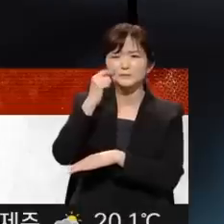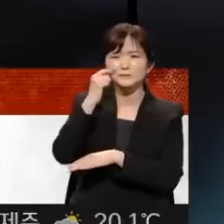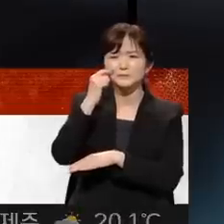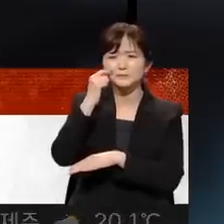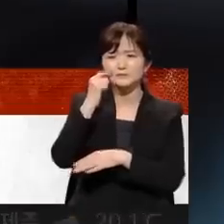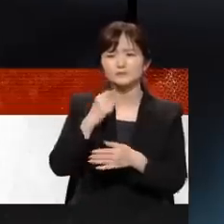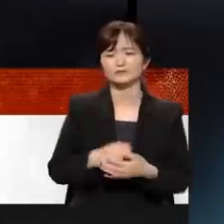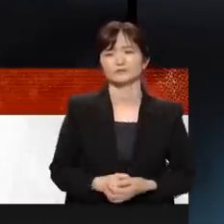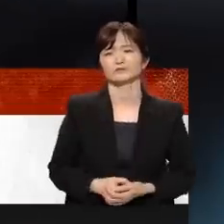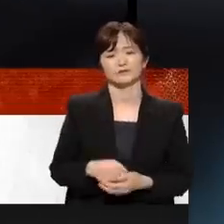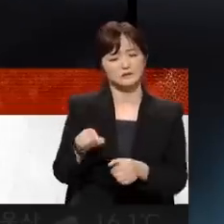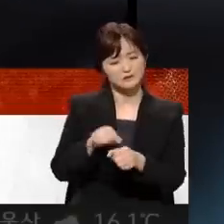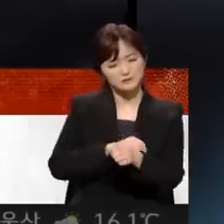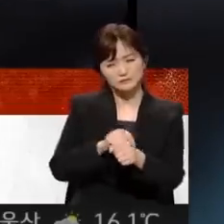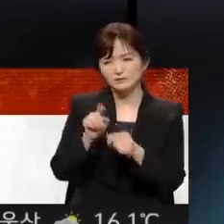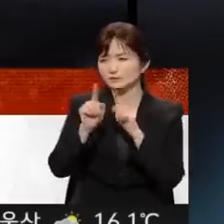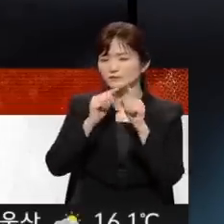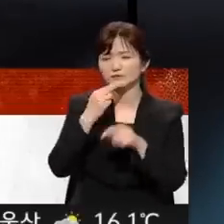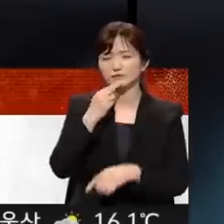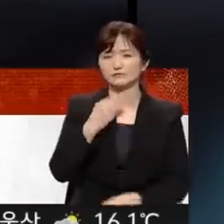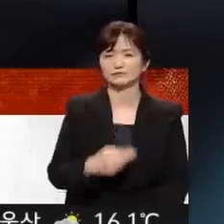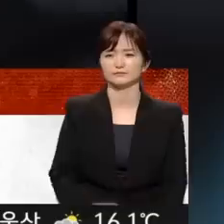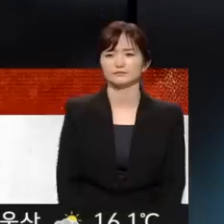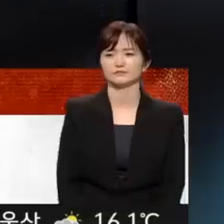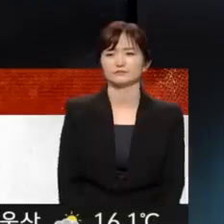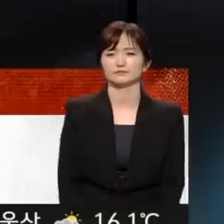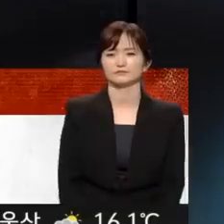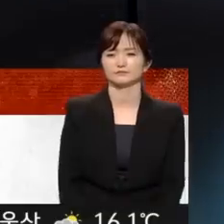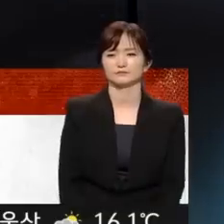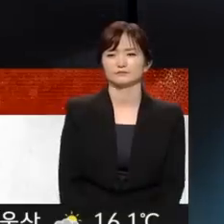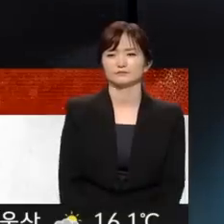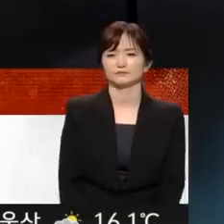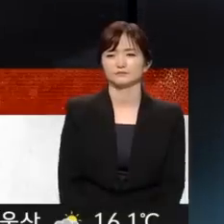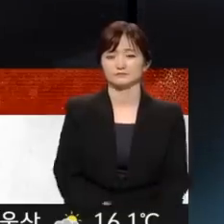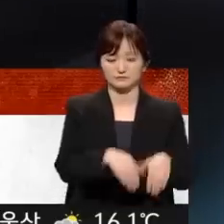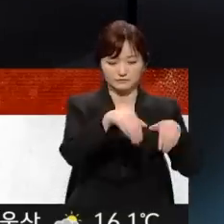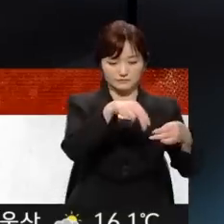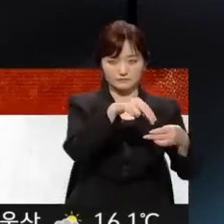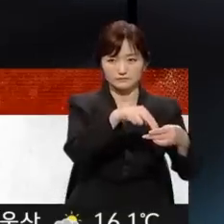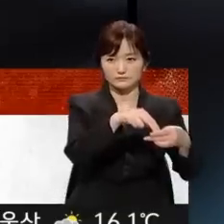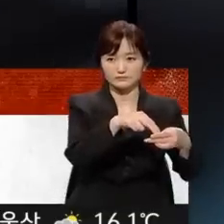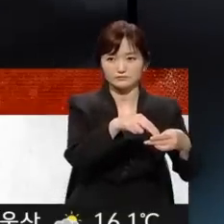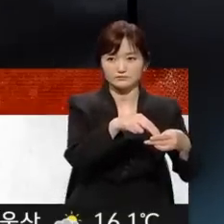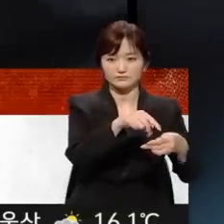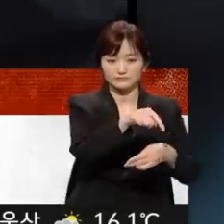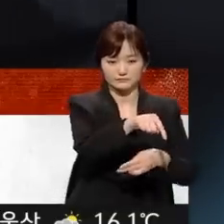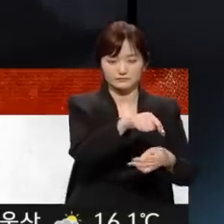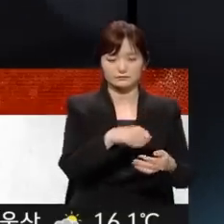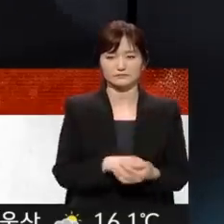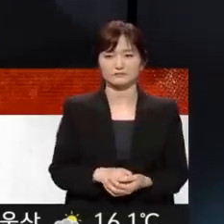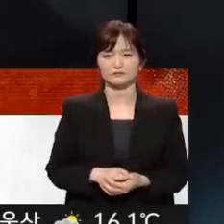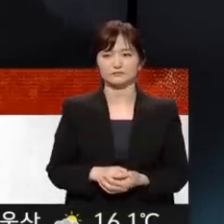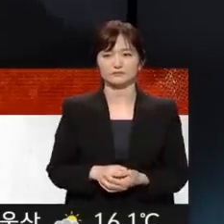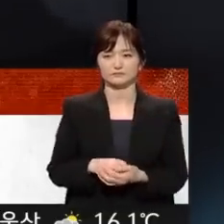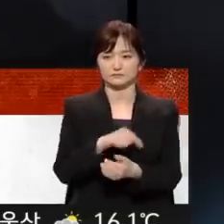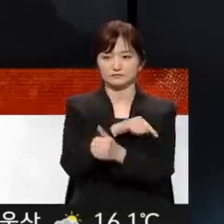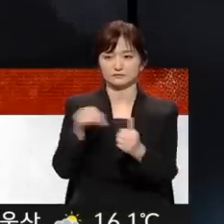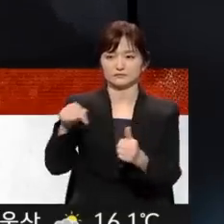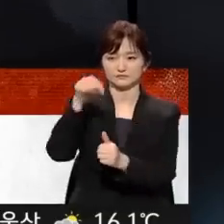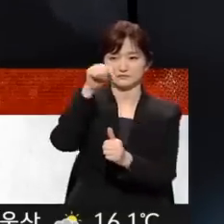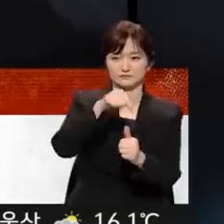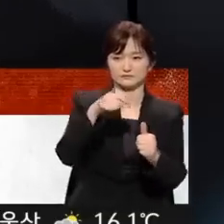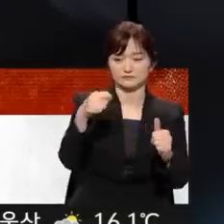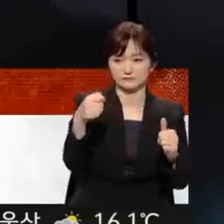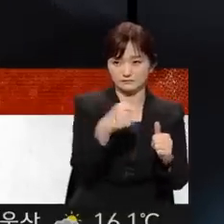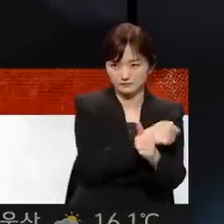솔직히요. 드릴 말씀이 없고요. 신고센터 같은데 뭐 청구